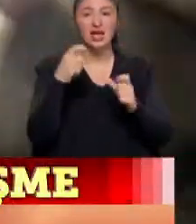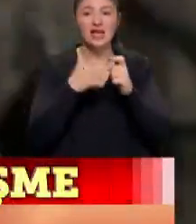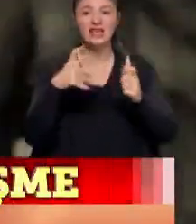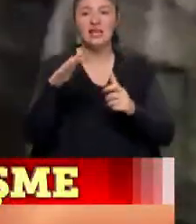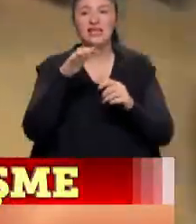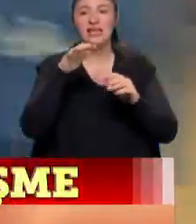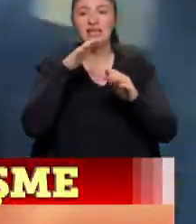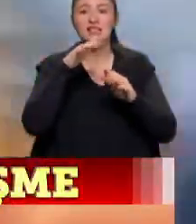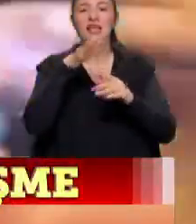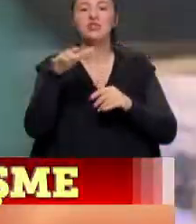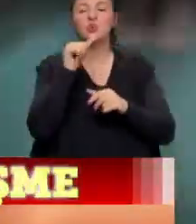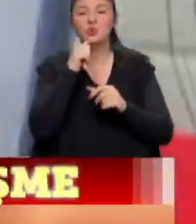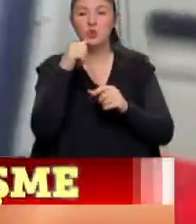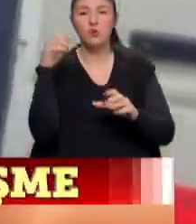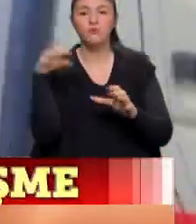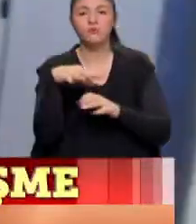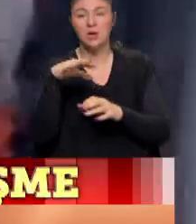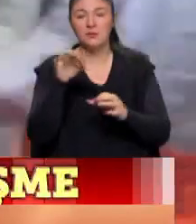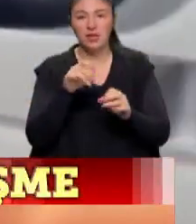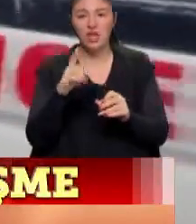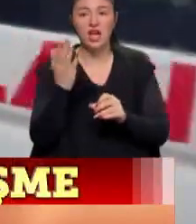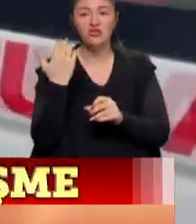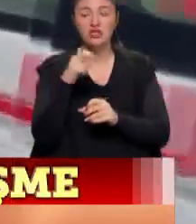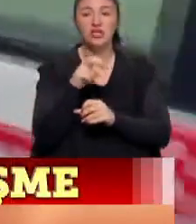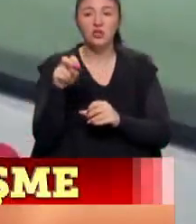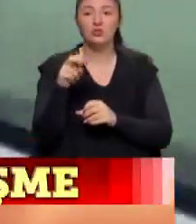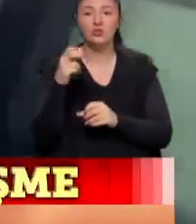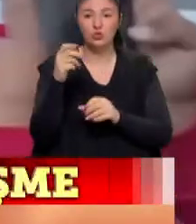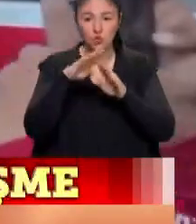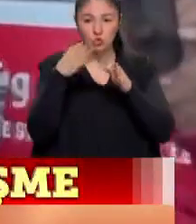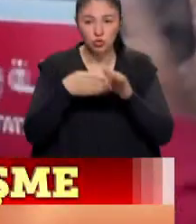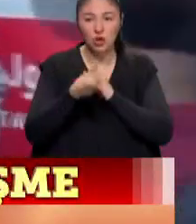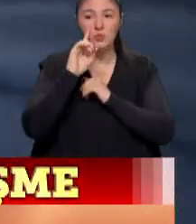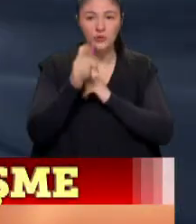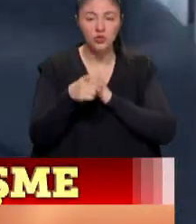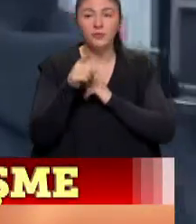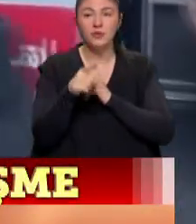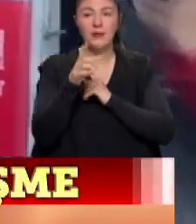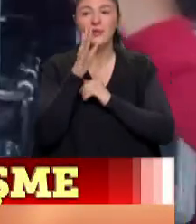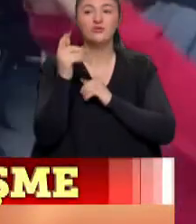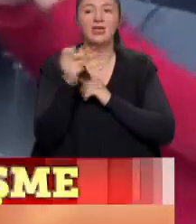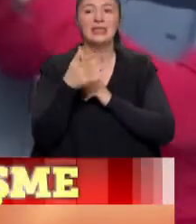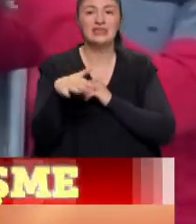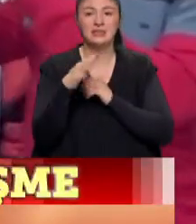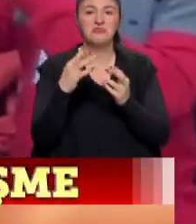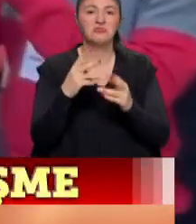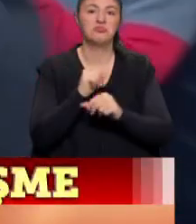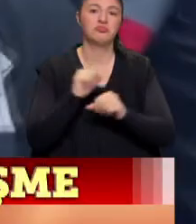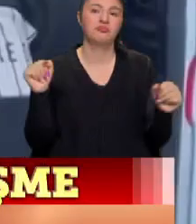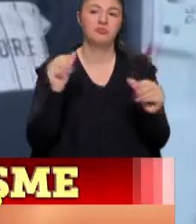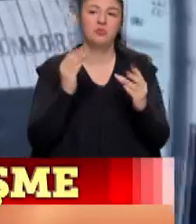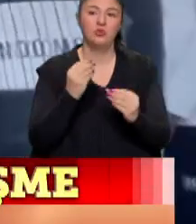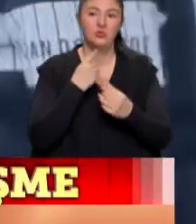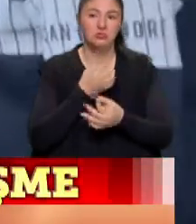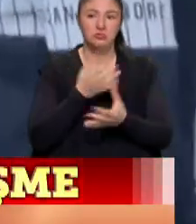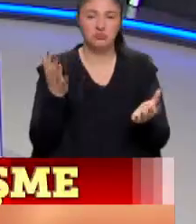tünellere deniz suyu pompalamayı planlıyor. İsrail daha önce 800 tünelin tespit edildiğini, bunlardan 500'ünün imha edildiğini